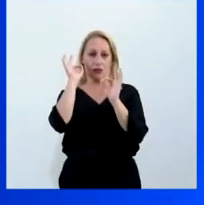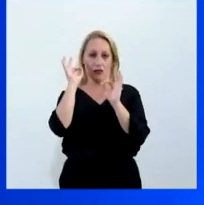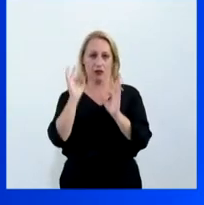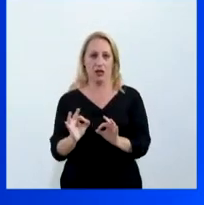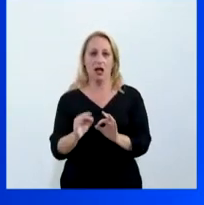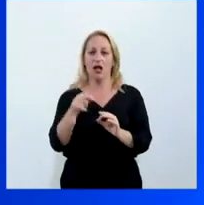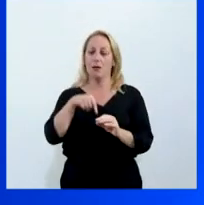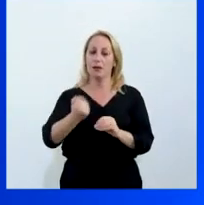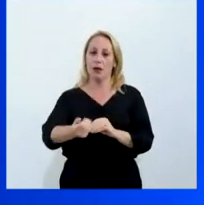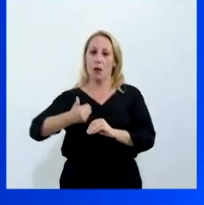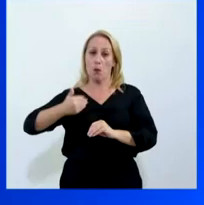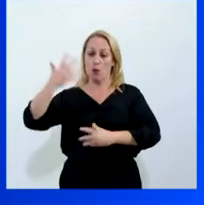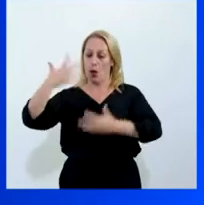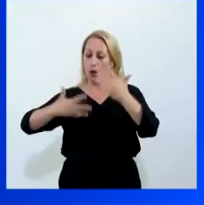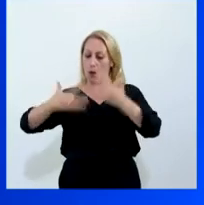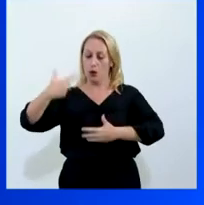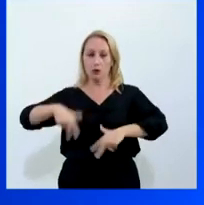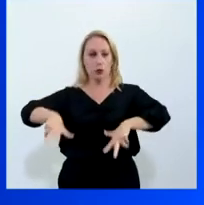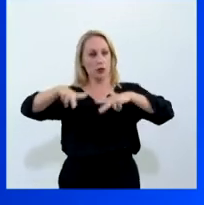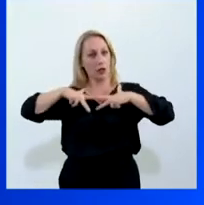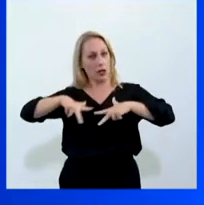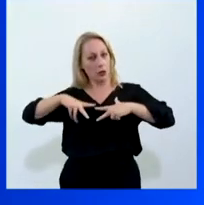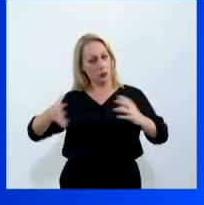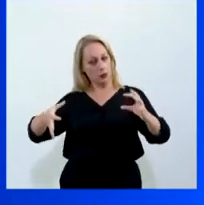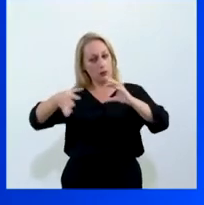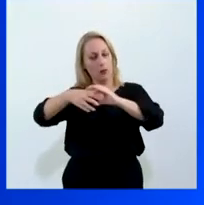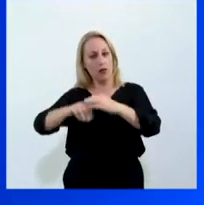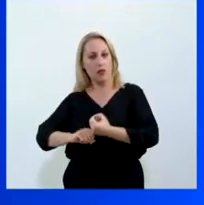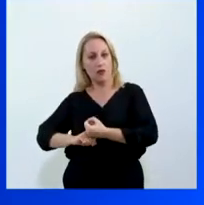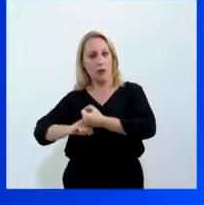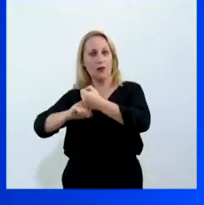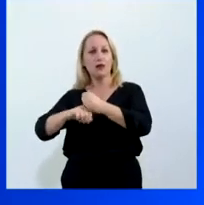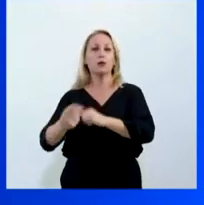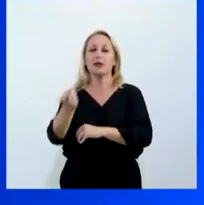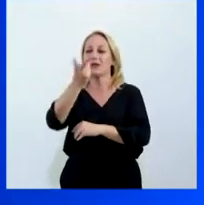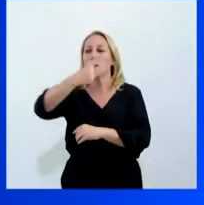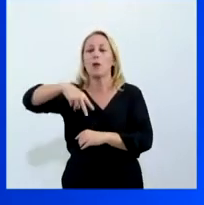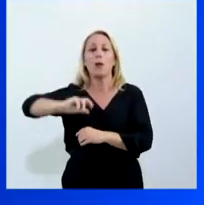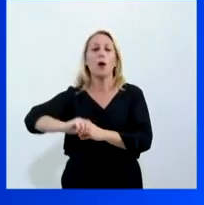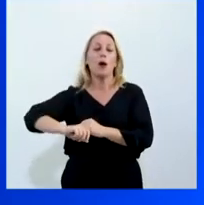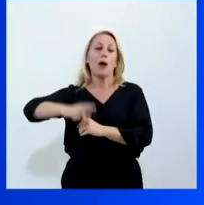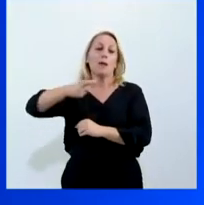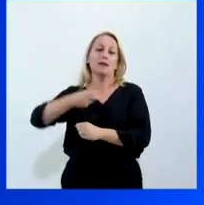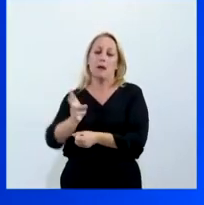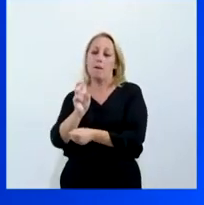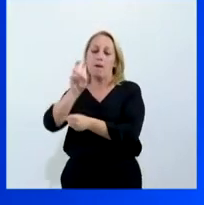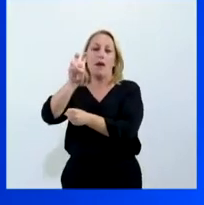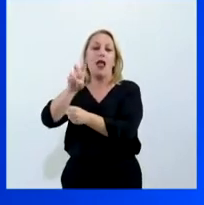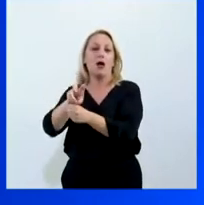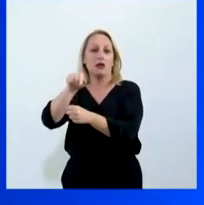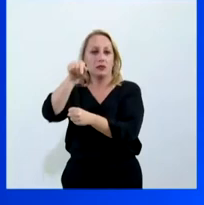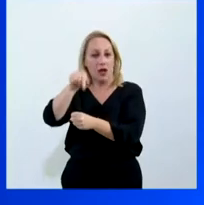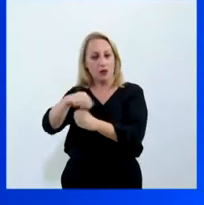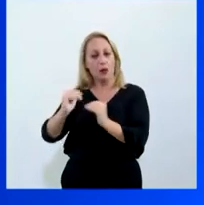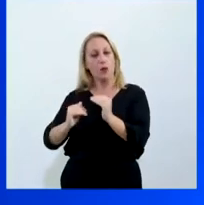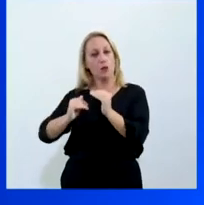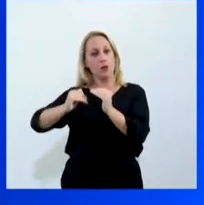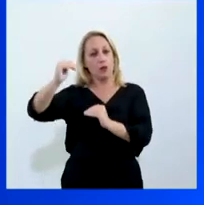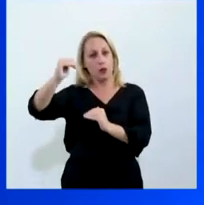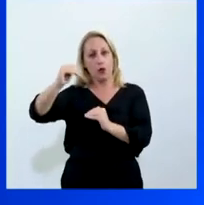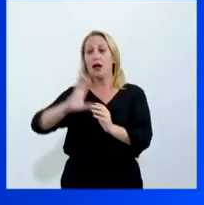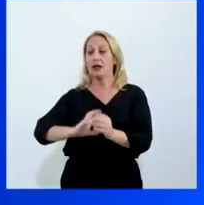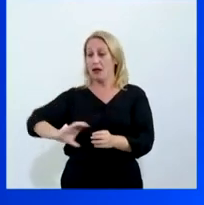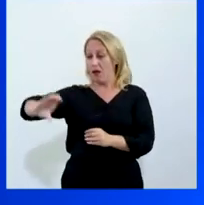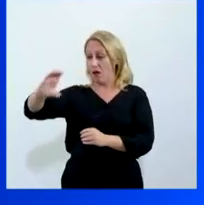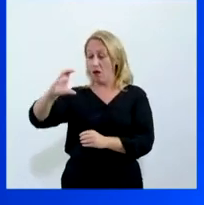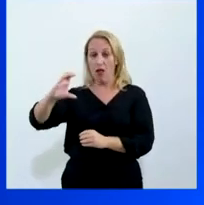μας βοηθήσουν με το στόχο που έχουμε με το υψηλό πρωτογενές πλεόνασμα του επόμενου χρόνου και προφανώς θα αποδεσμεύσουν πόρους για εκεί που το